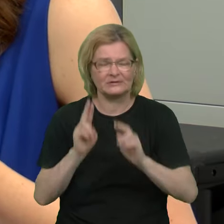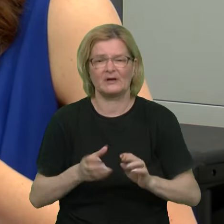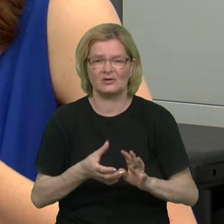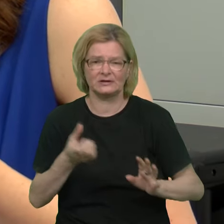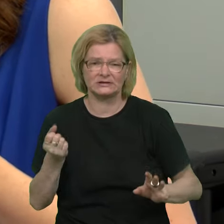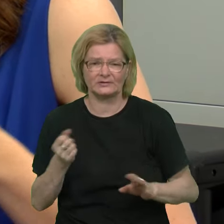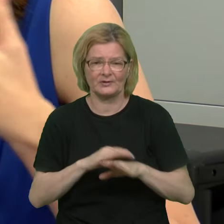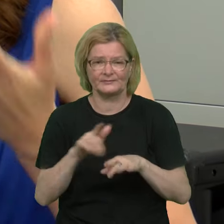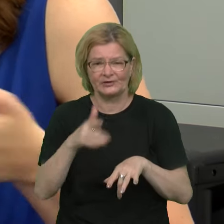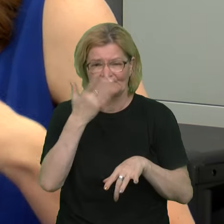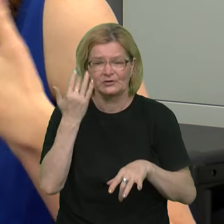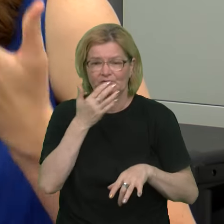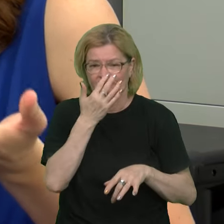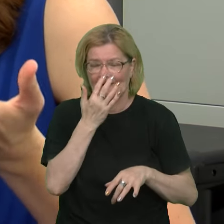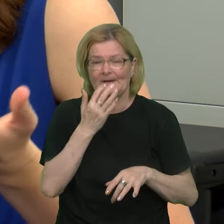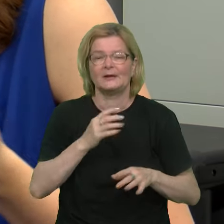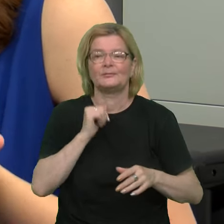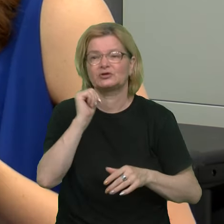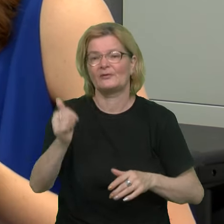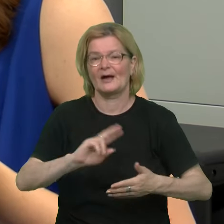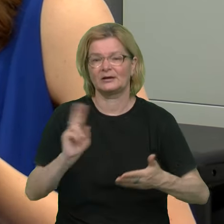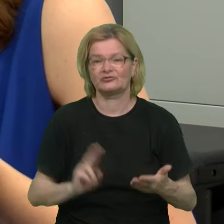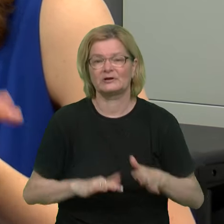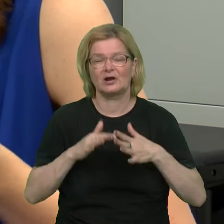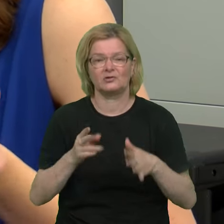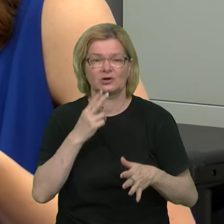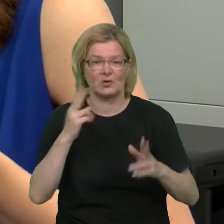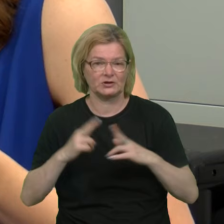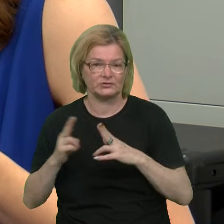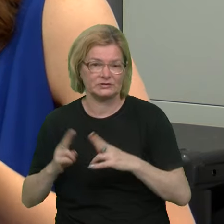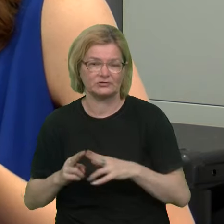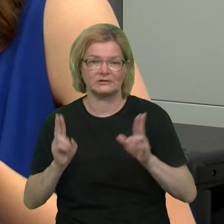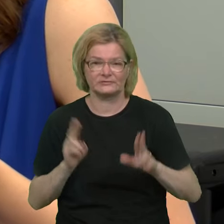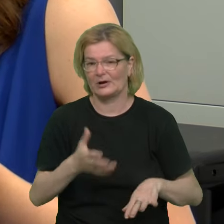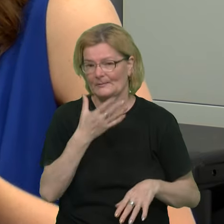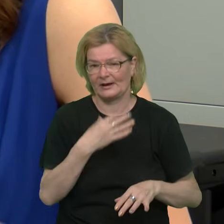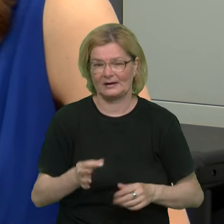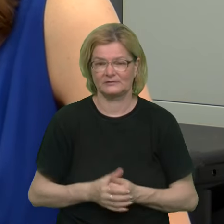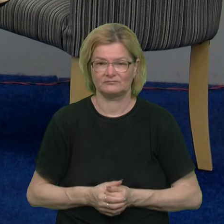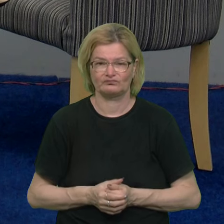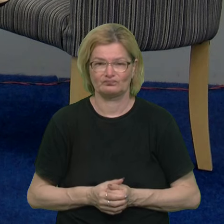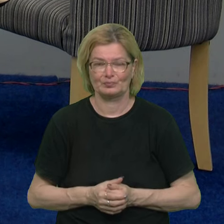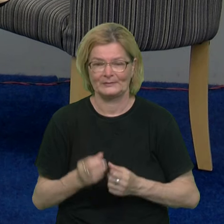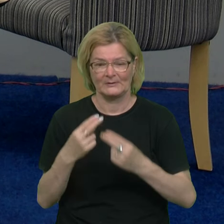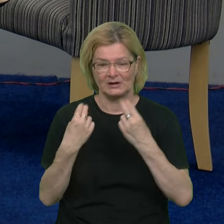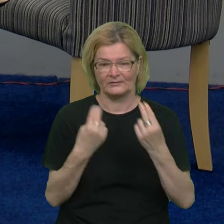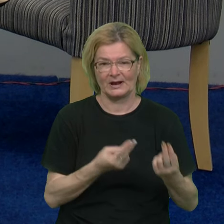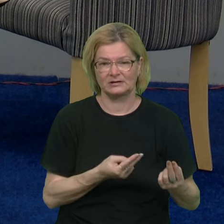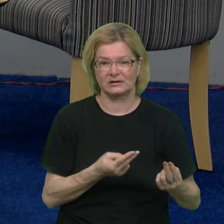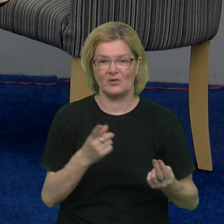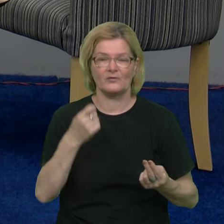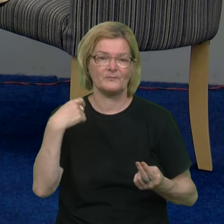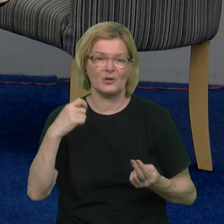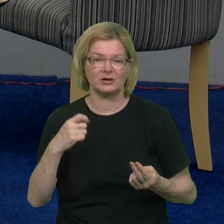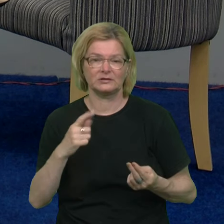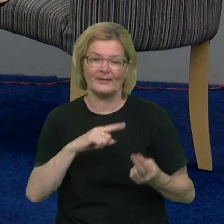zaista stvarno izvuklo. Evo, ta pozitivna energija mojih čitatelja i putovanja i ljude koje srećete, to je stvarno predivno. Da se sad malo